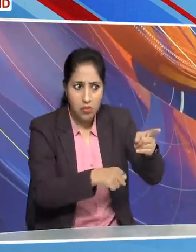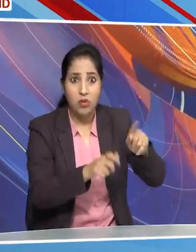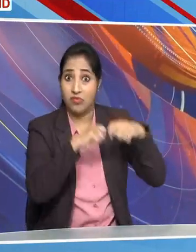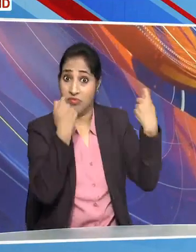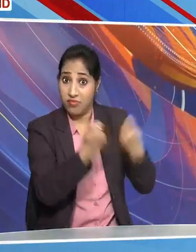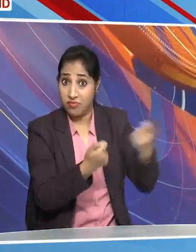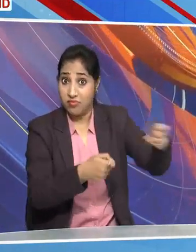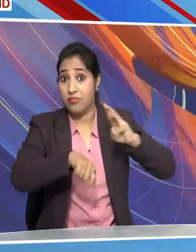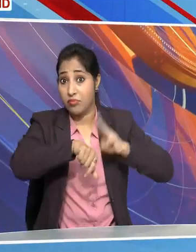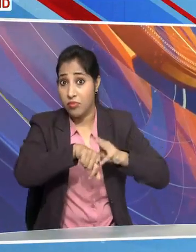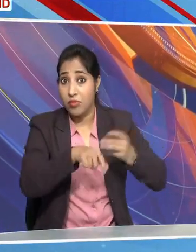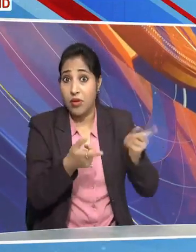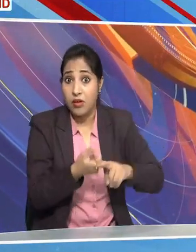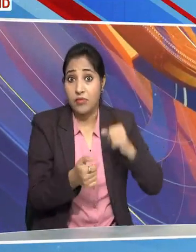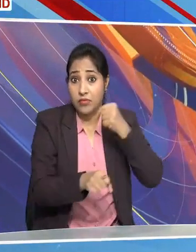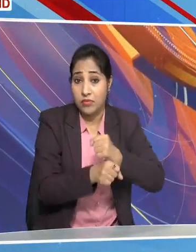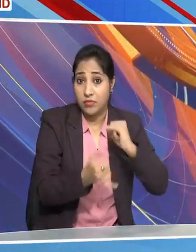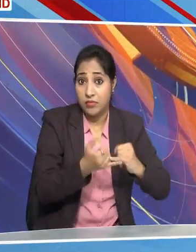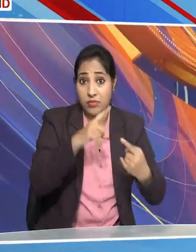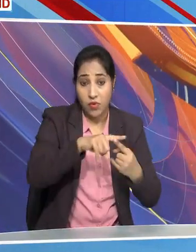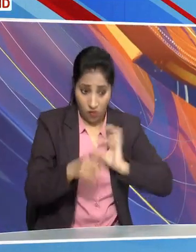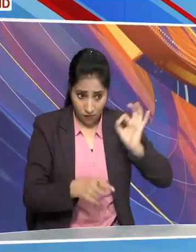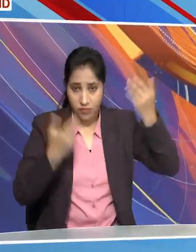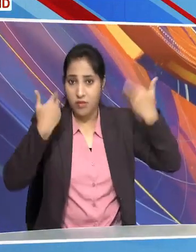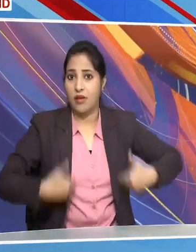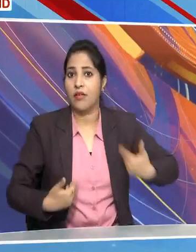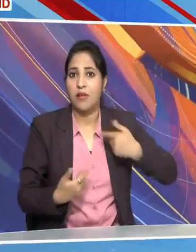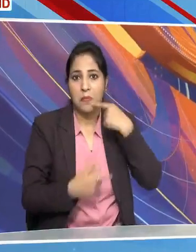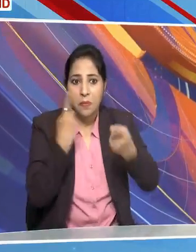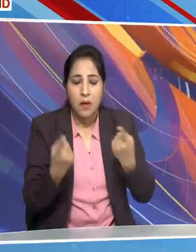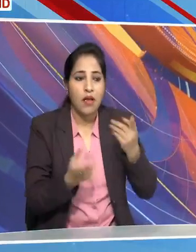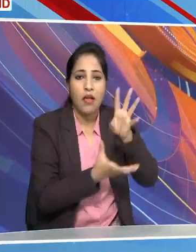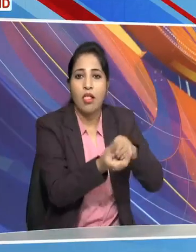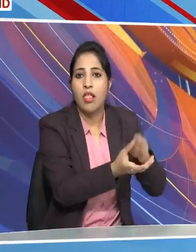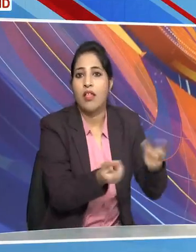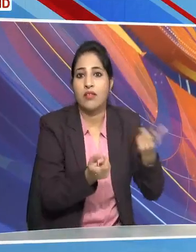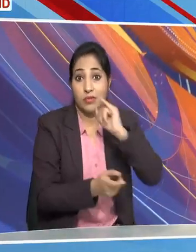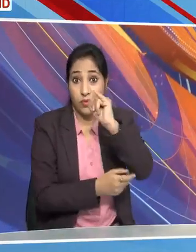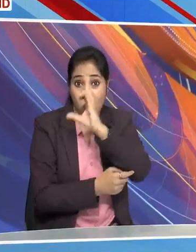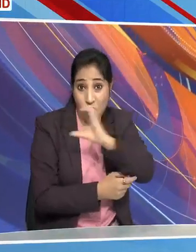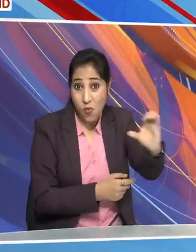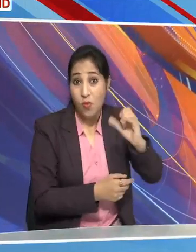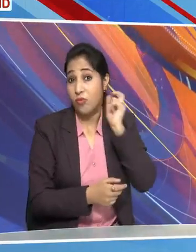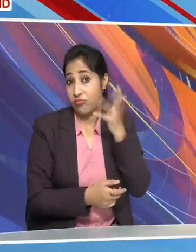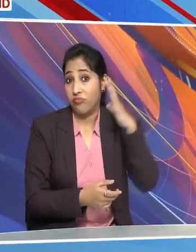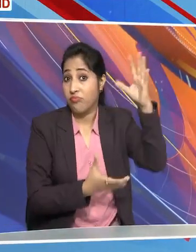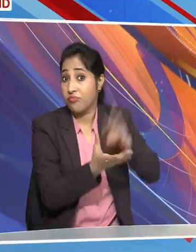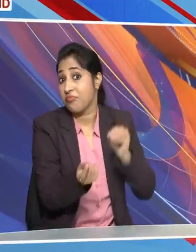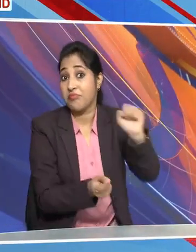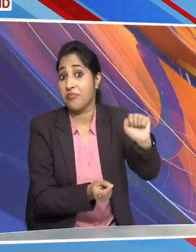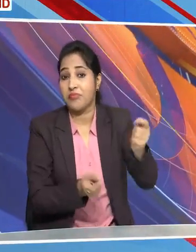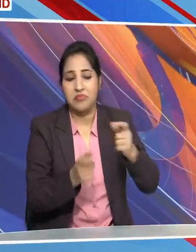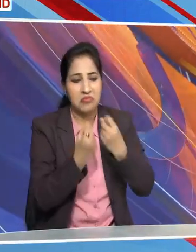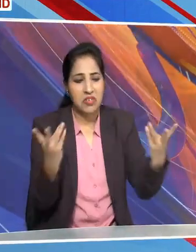के सदस्यों ने खुद को जीएसटी ऑफिसर बताकर 6 करोड़ की गोल्ड की ठगी का अंजाम दिया। इस वारदात में शामिल उनके